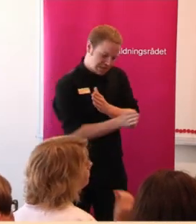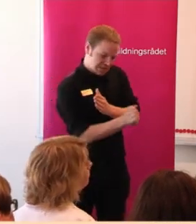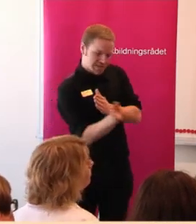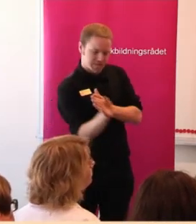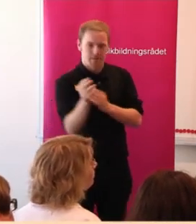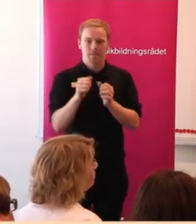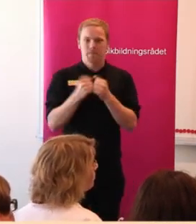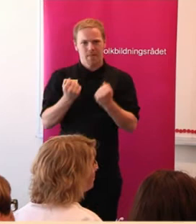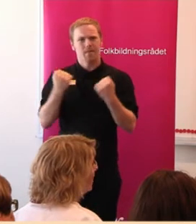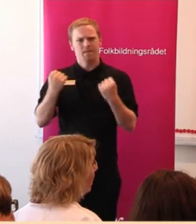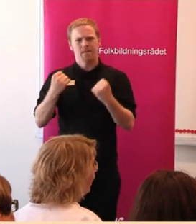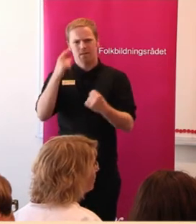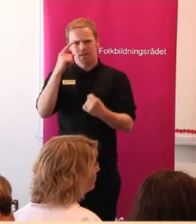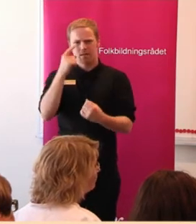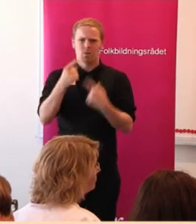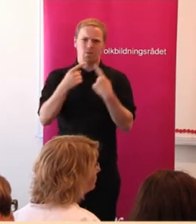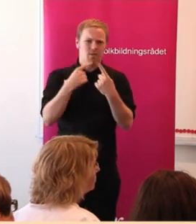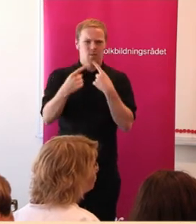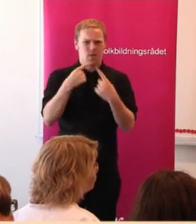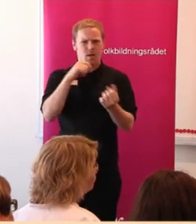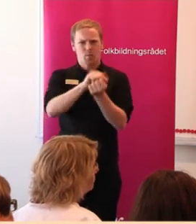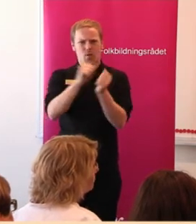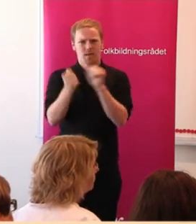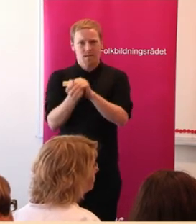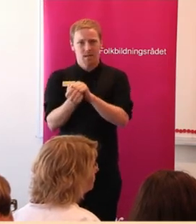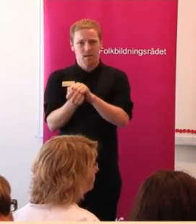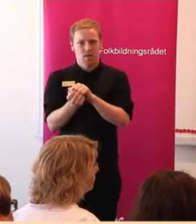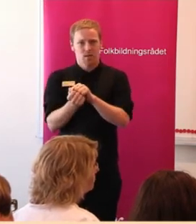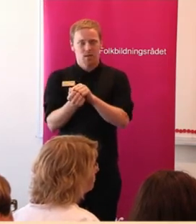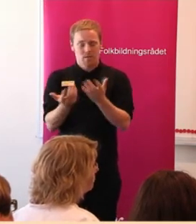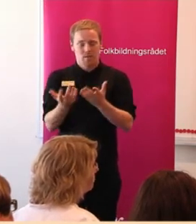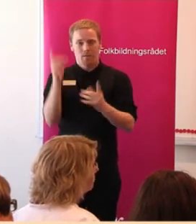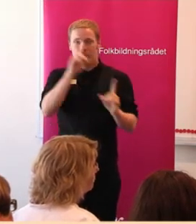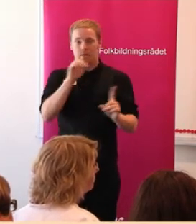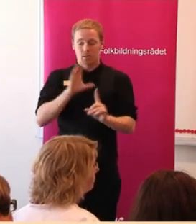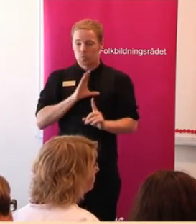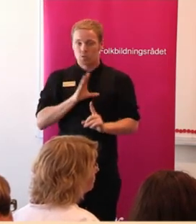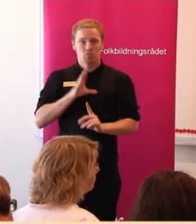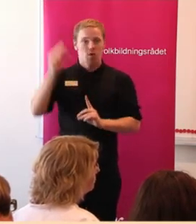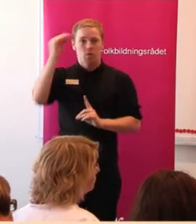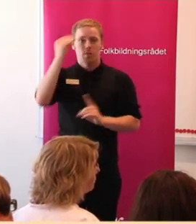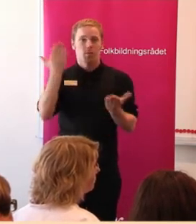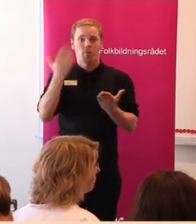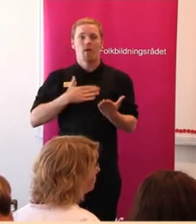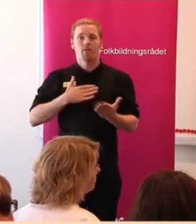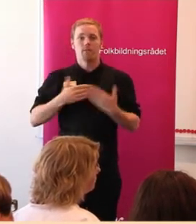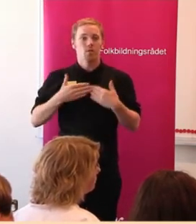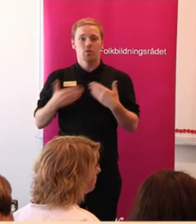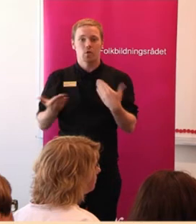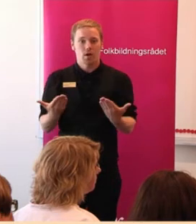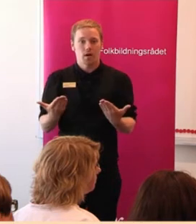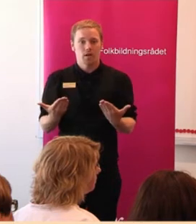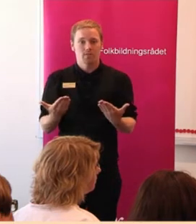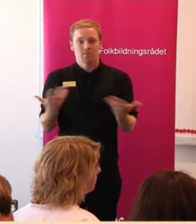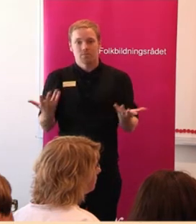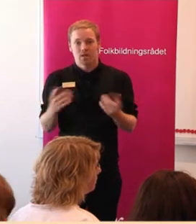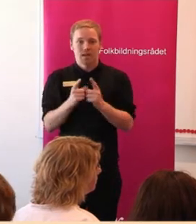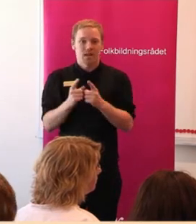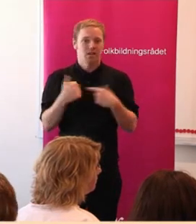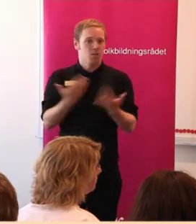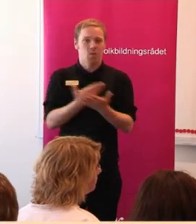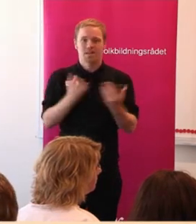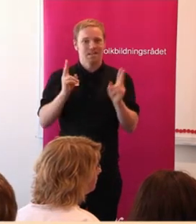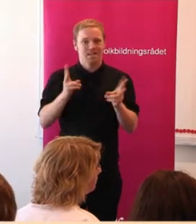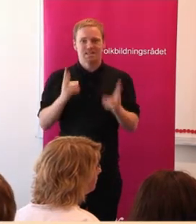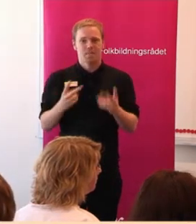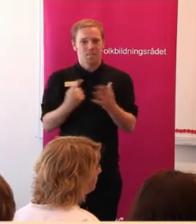politiskt. För att människor har ju drömmar om vad de ska bli när de blir stora, även om man inte har råkat ta sig igenom grundskolan från start. Just det. Och det är